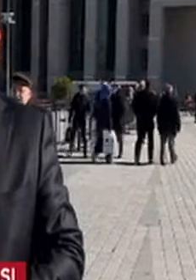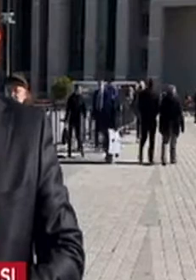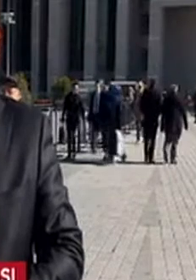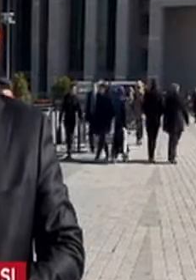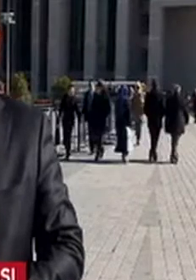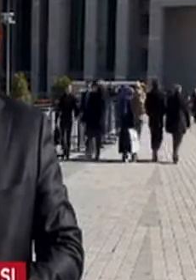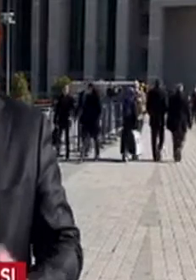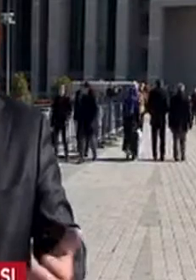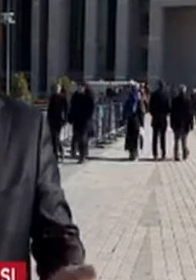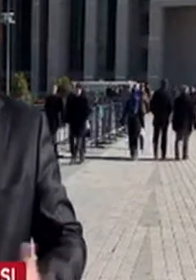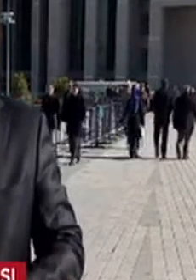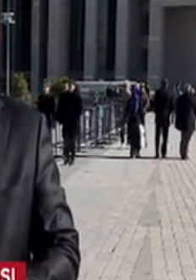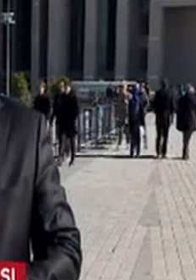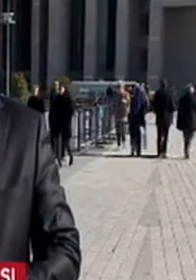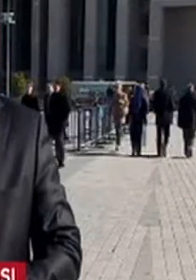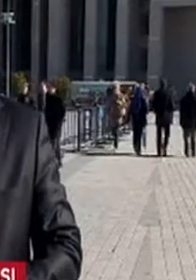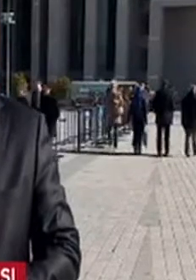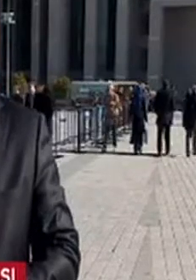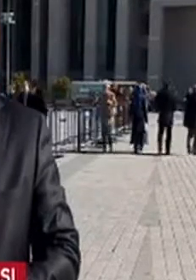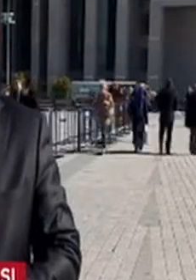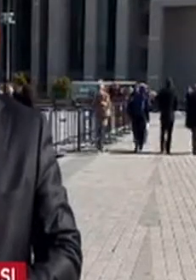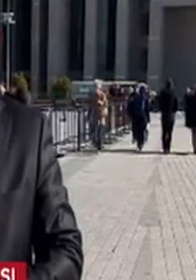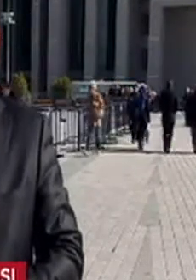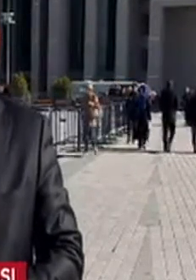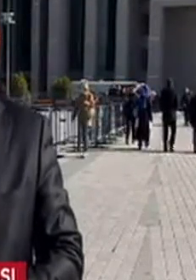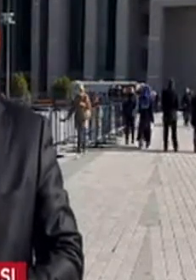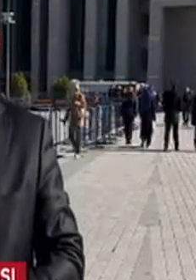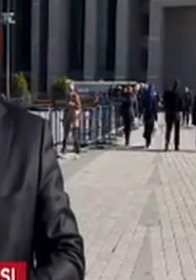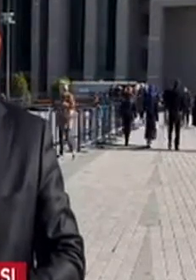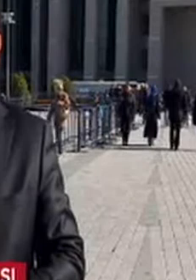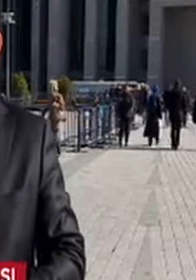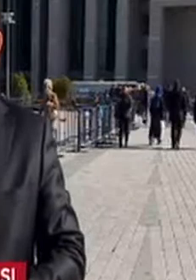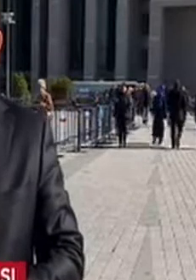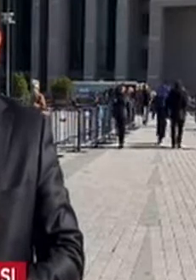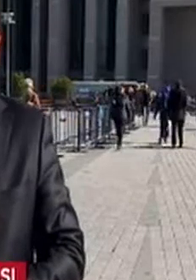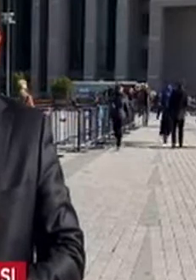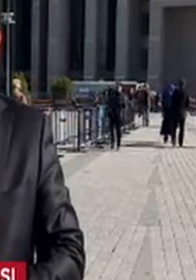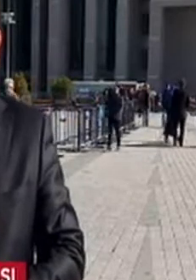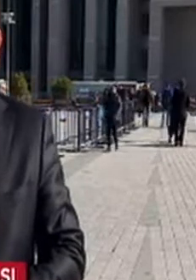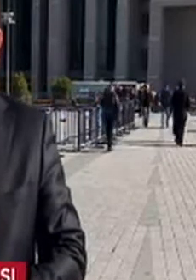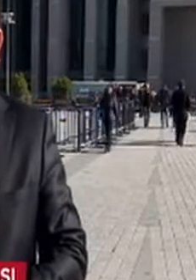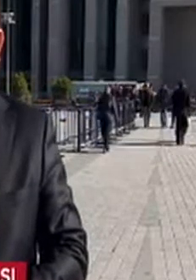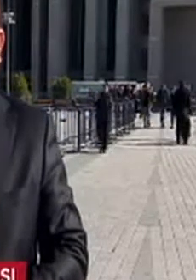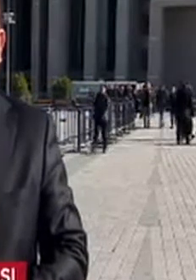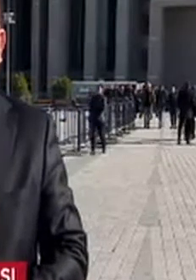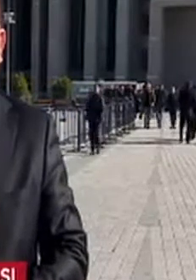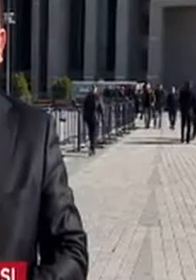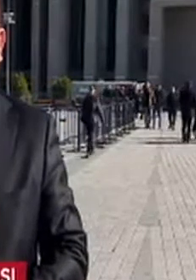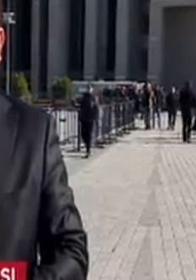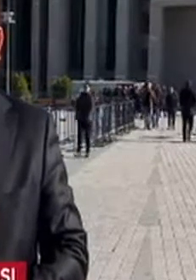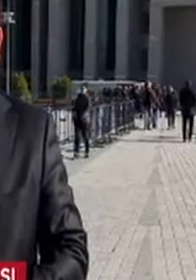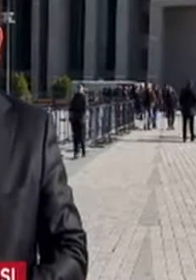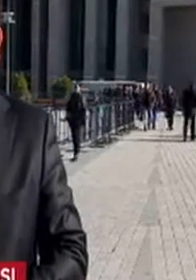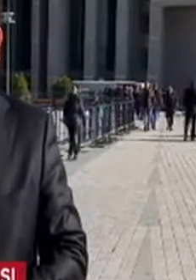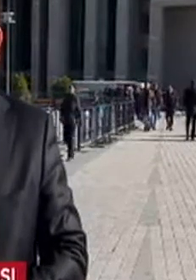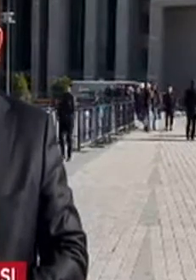talebinde, özellikle dava kapsamında Fethullah Gülen avukatları reddi hakim talebinde bulunmuşlardı. Mahkeme reddi hakim talebini dün